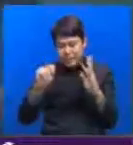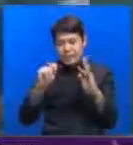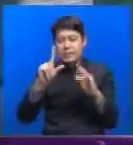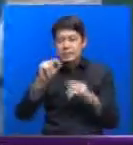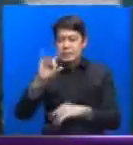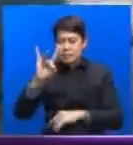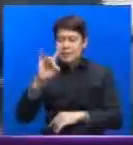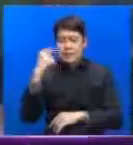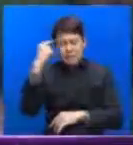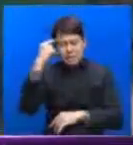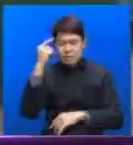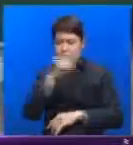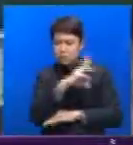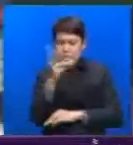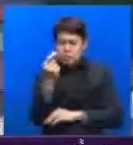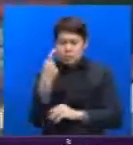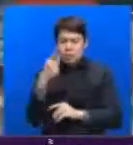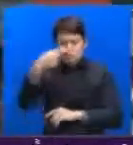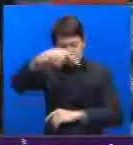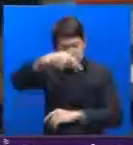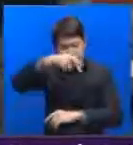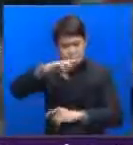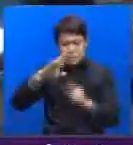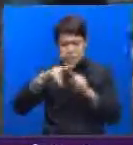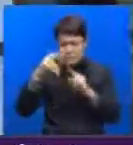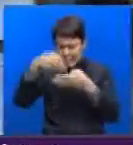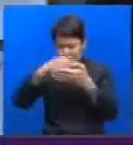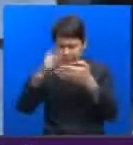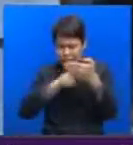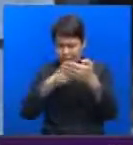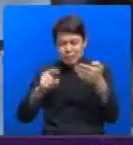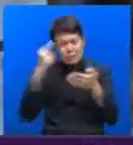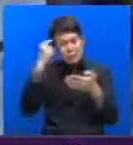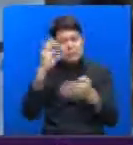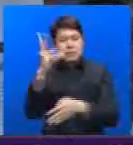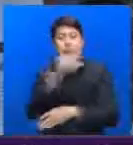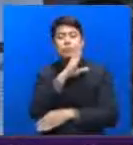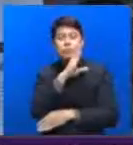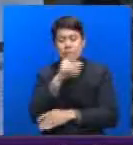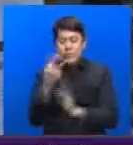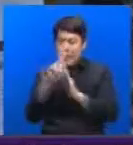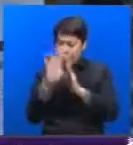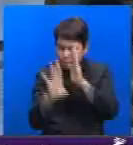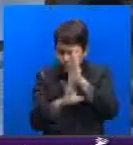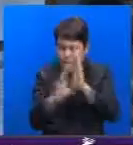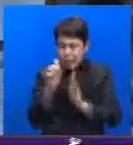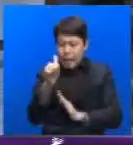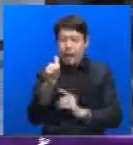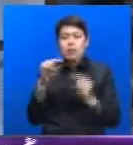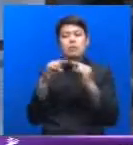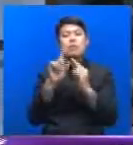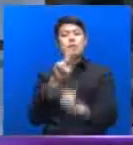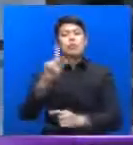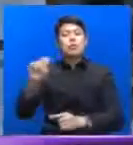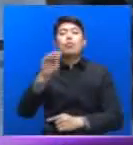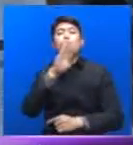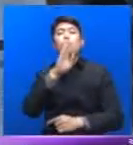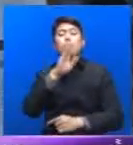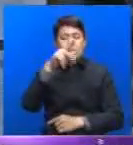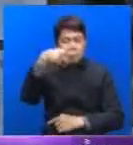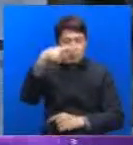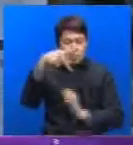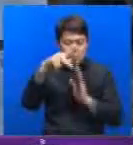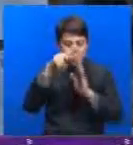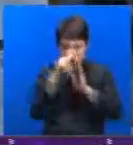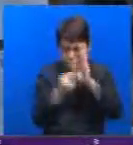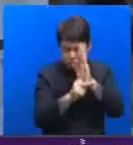โดยไม่จำเป็ต้องออกพระรชกริสดีการือกสSTใหม่ซึงสามารถออกเป็ระเบีบก็กระตอได้เลยหาจะออกพระชกรศ